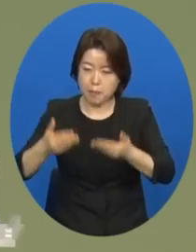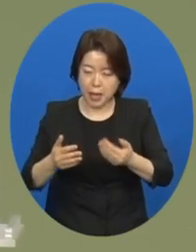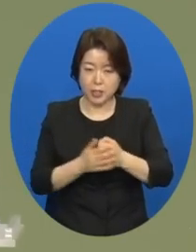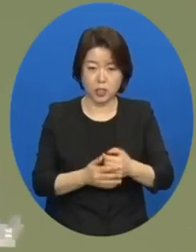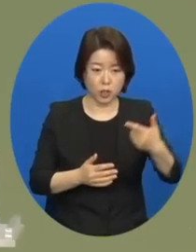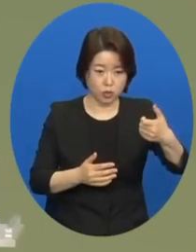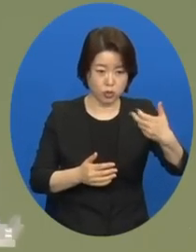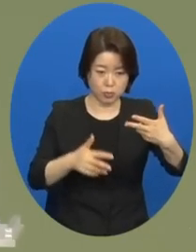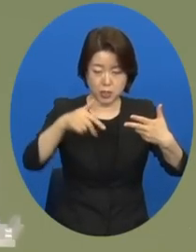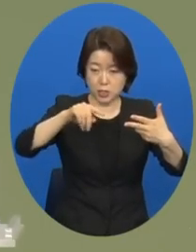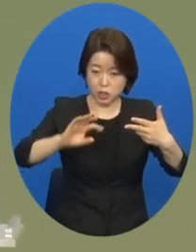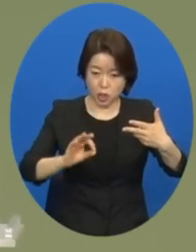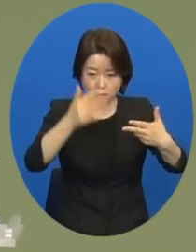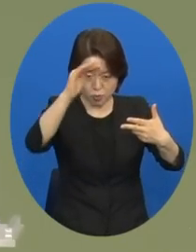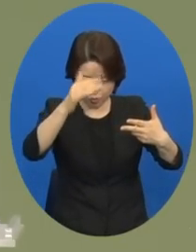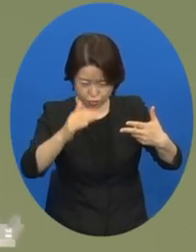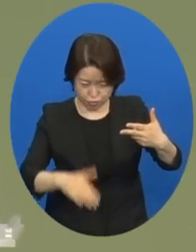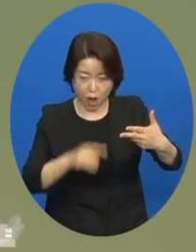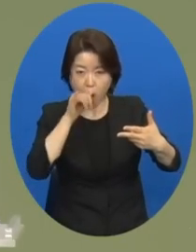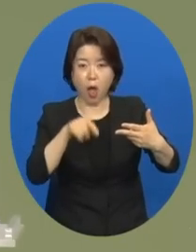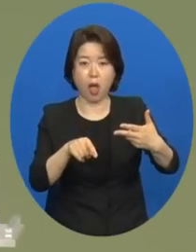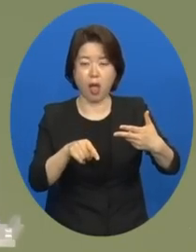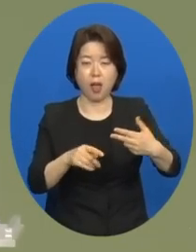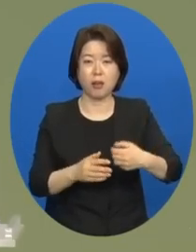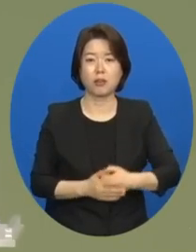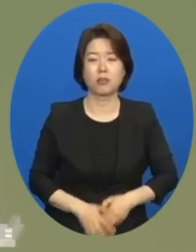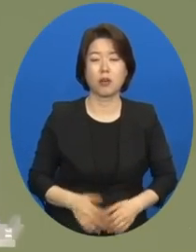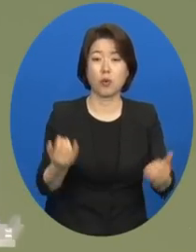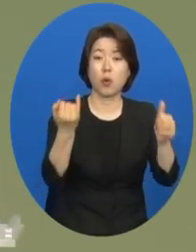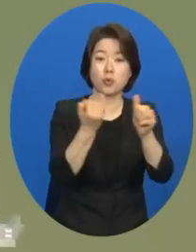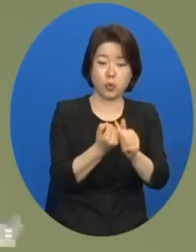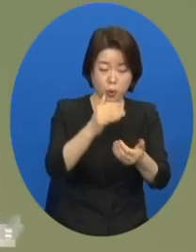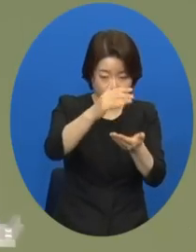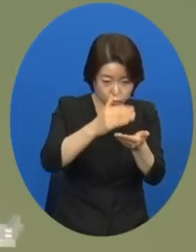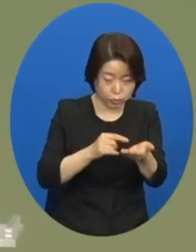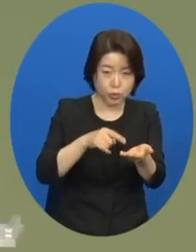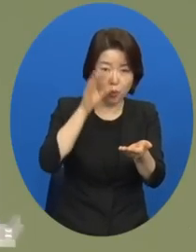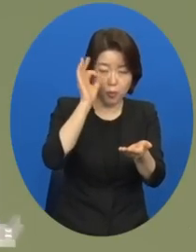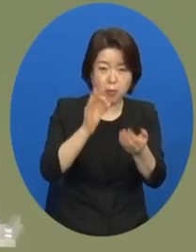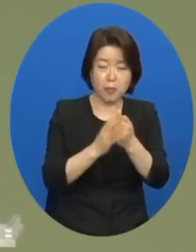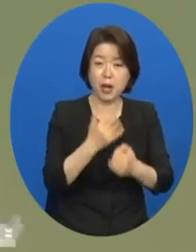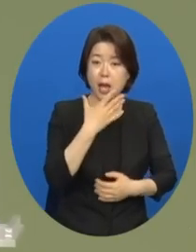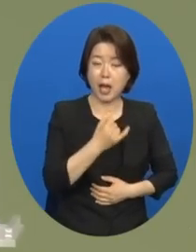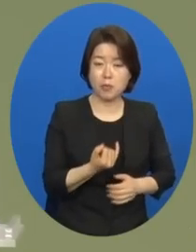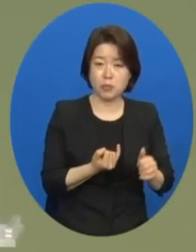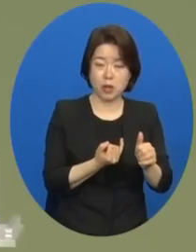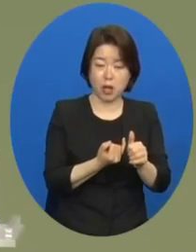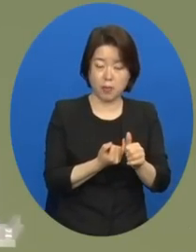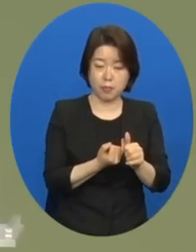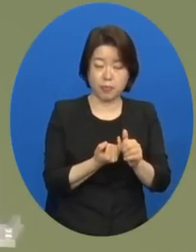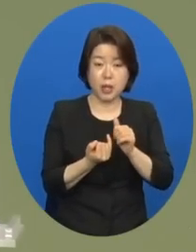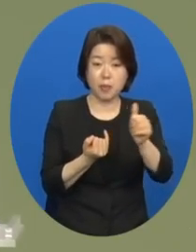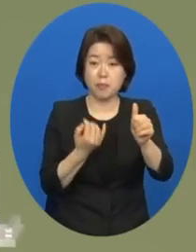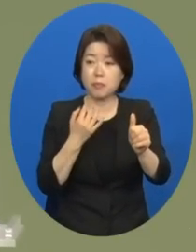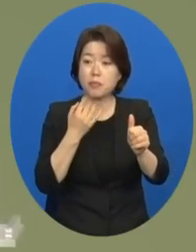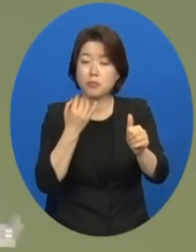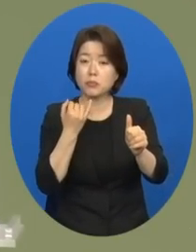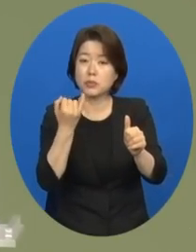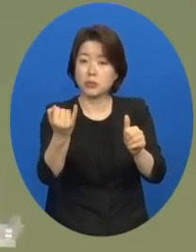67절이나 나오지 않아요 근데 그 결혼장에 아브라함의 며느리라는 얘기가 한 번도 안